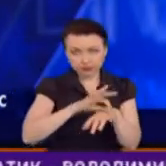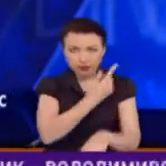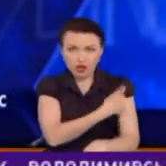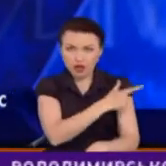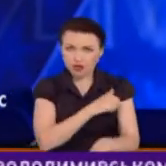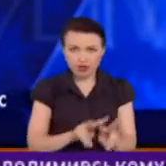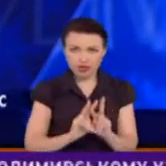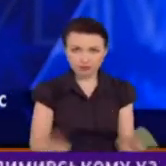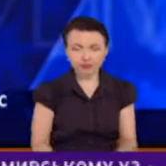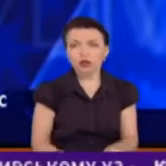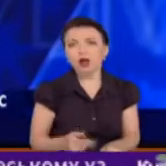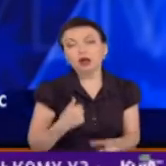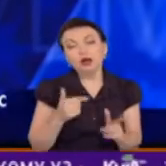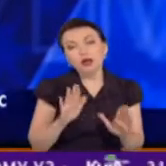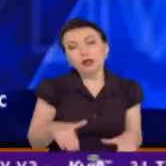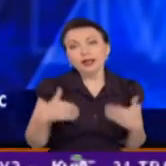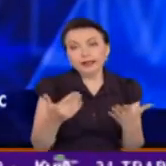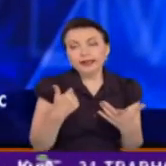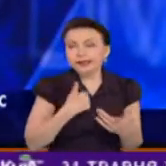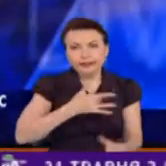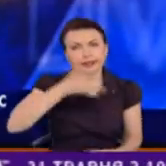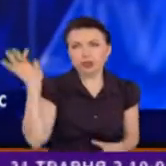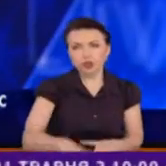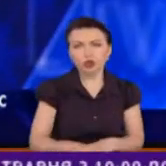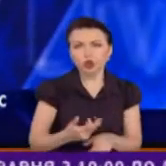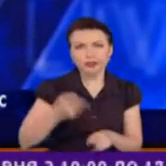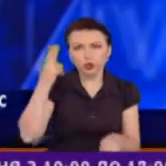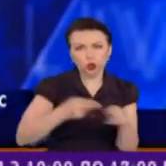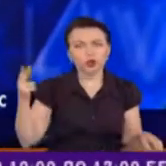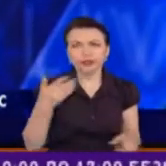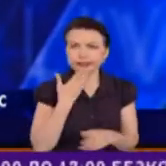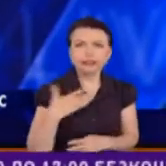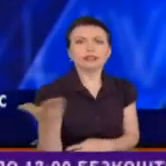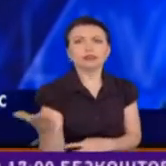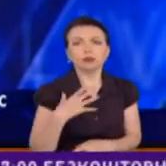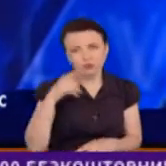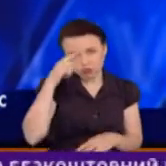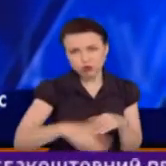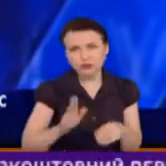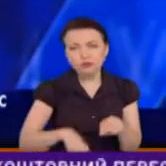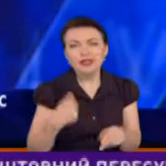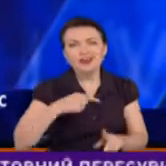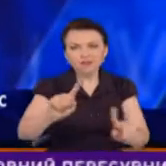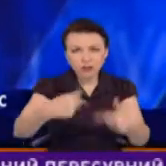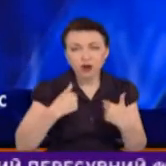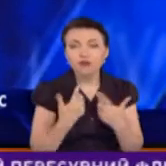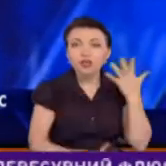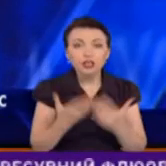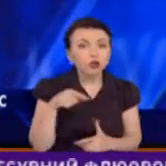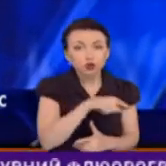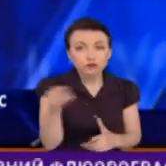я запропонував, ну, я просто достатньо жорстко виступив, бо я розумію, чим там все закінчиться. Я вимагав одного. Якщо